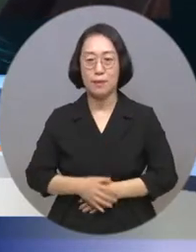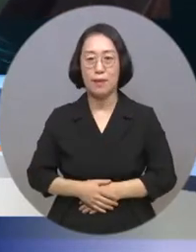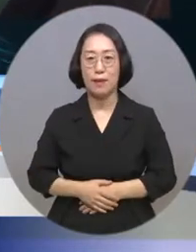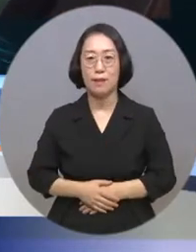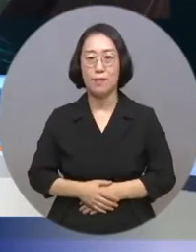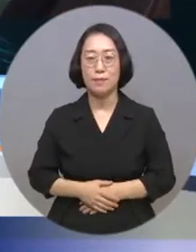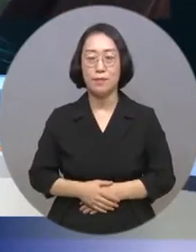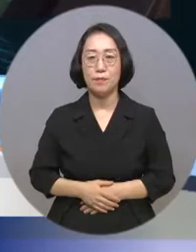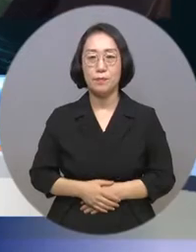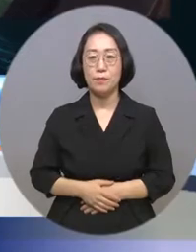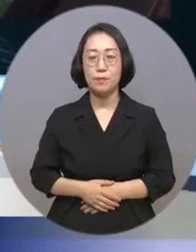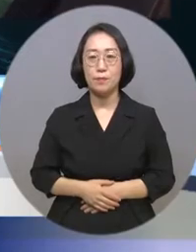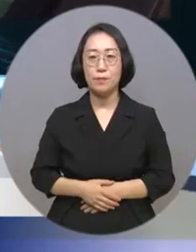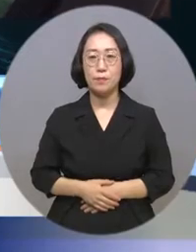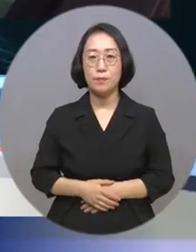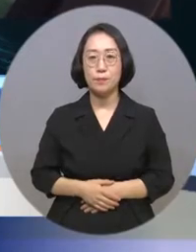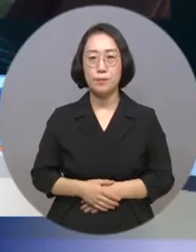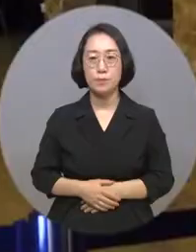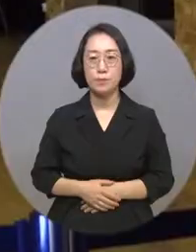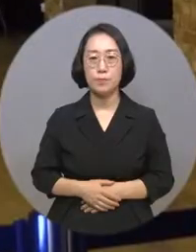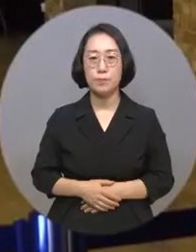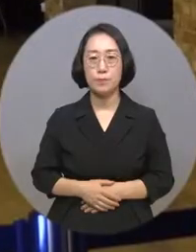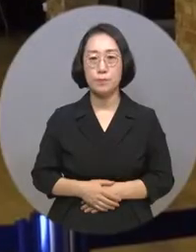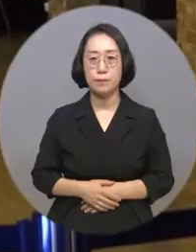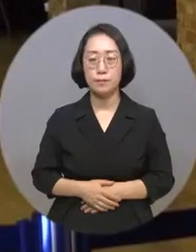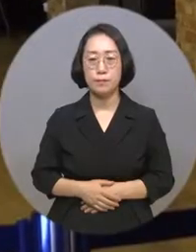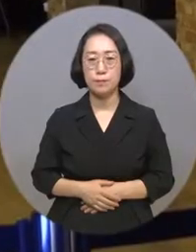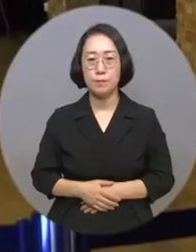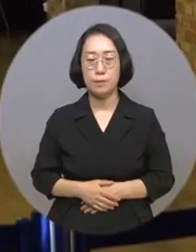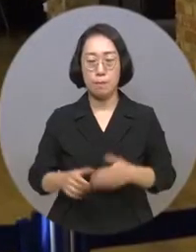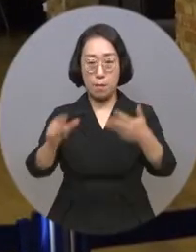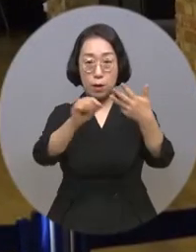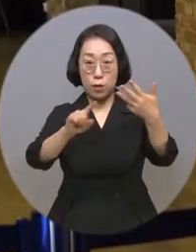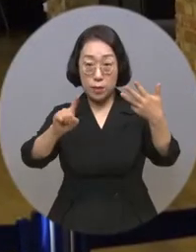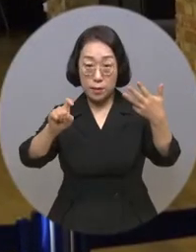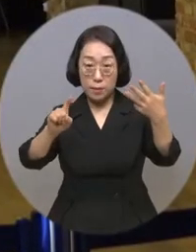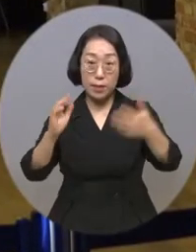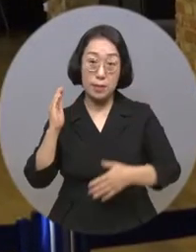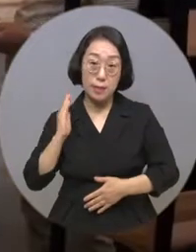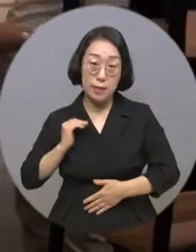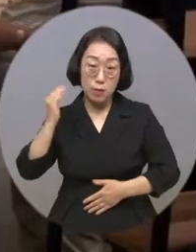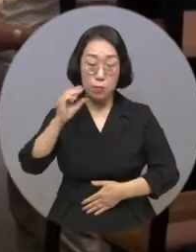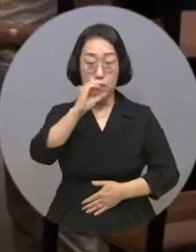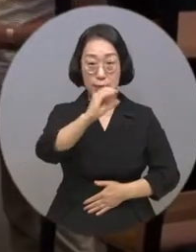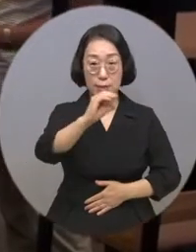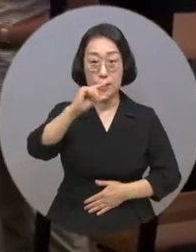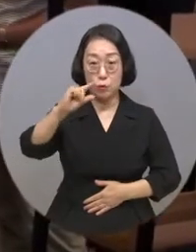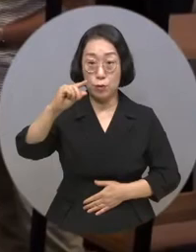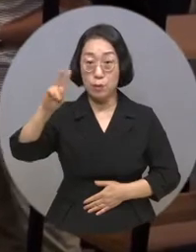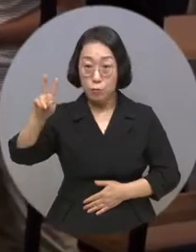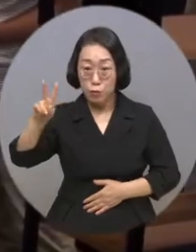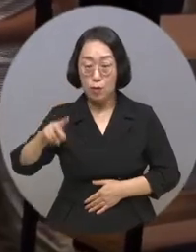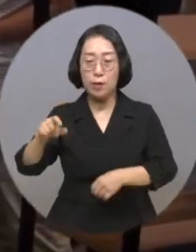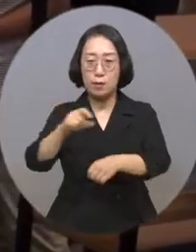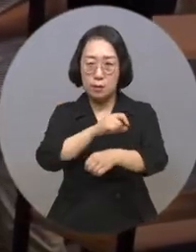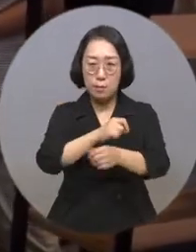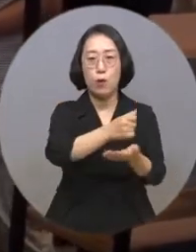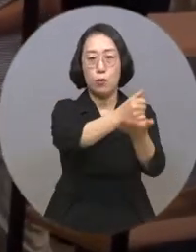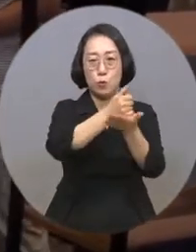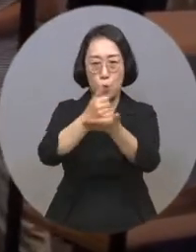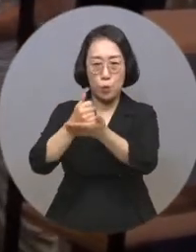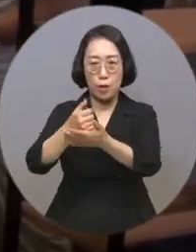소식 정우선 기자가 전합니다. 지난 11일 의정부 CGV는 특별한 관람 행사를